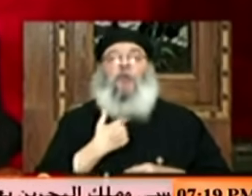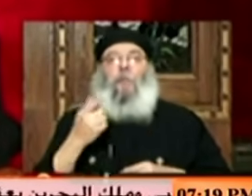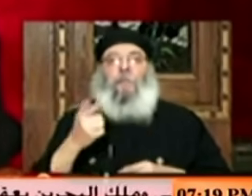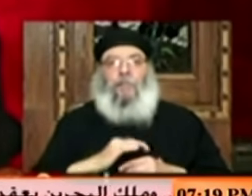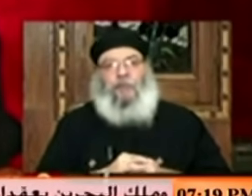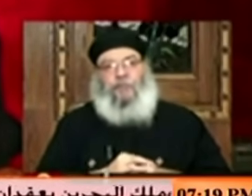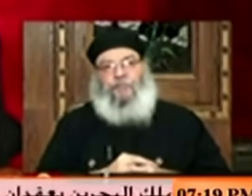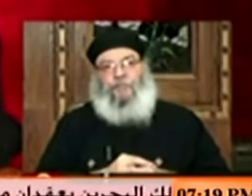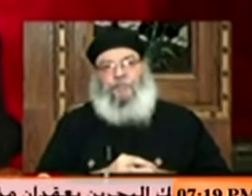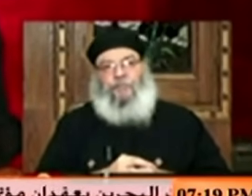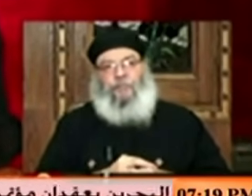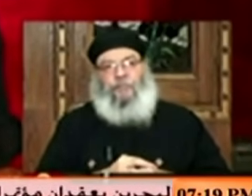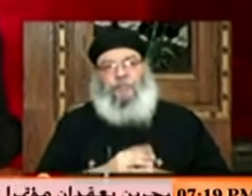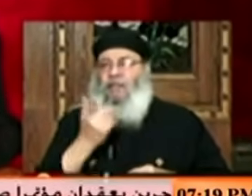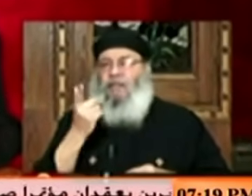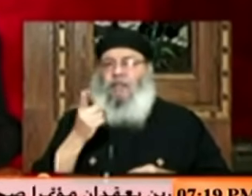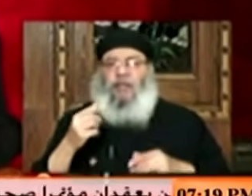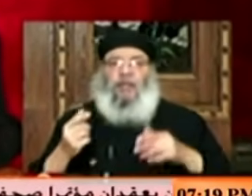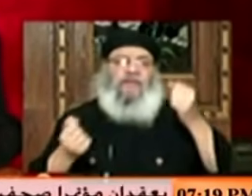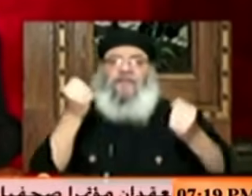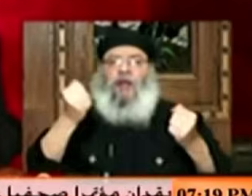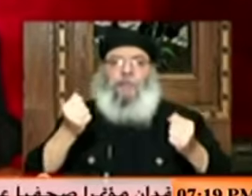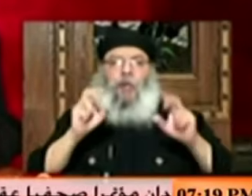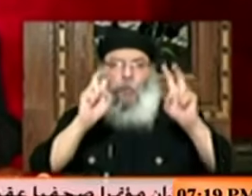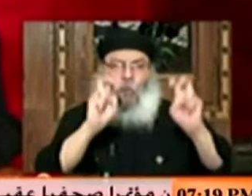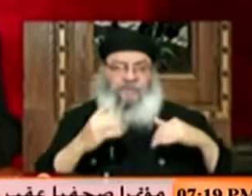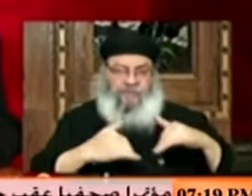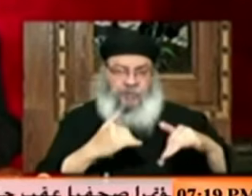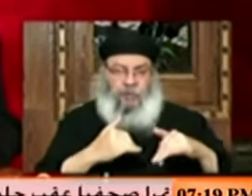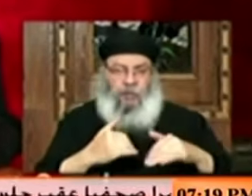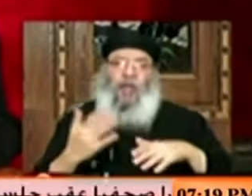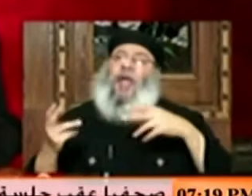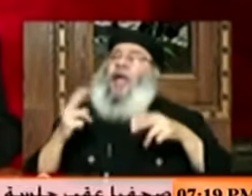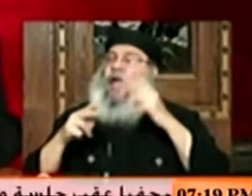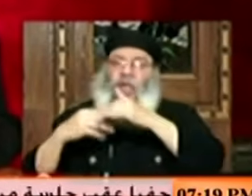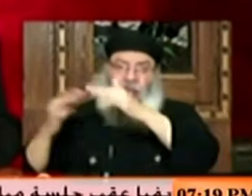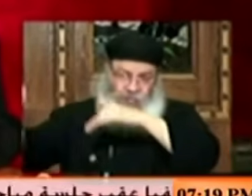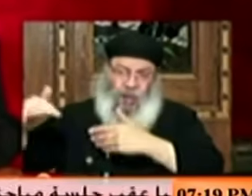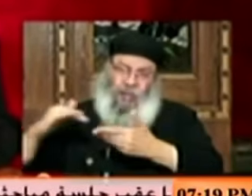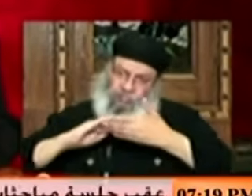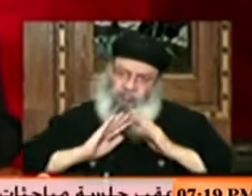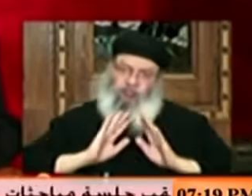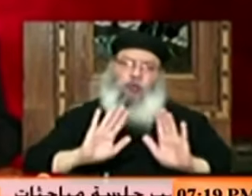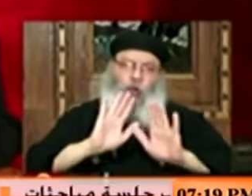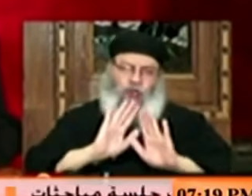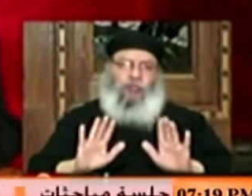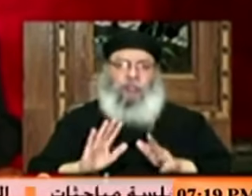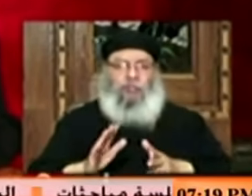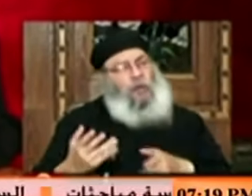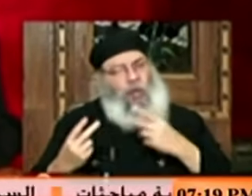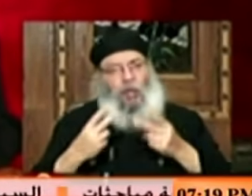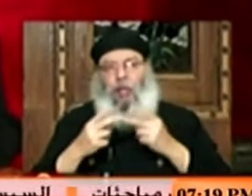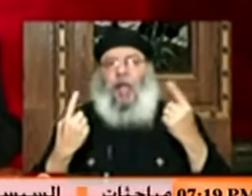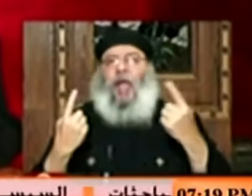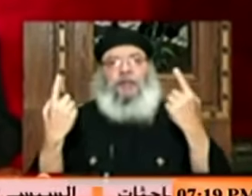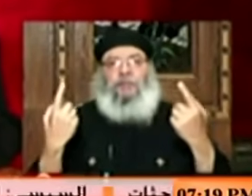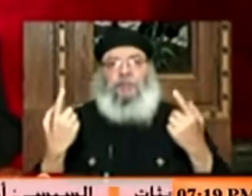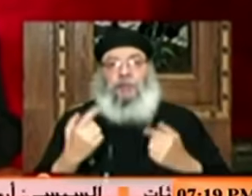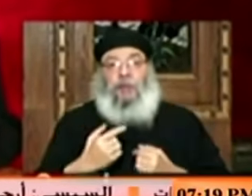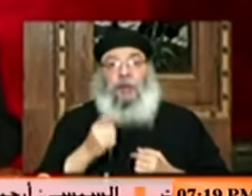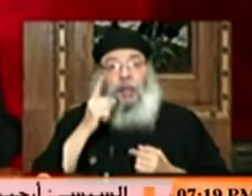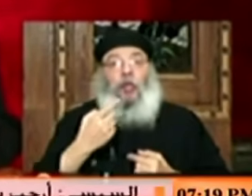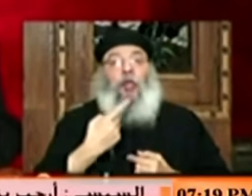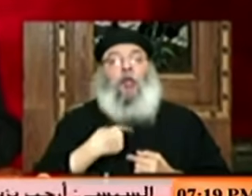فقالوا اي حد واقف الشار تعال زقه ويانا زق ويانا وخلاص وتخلص القصه